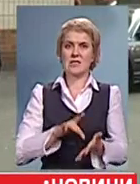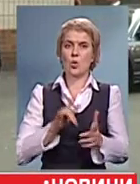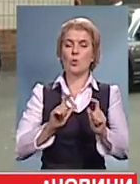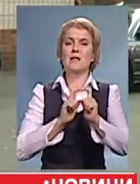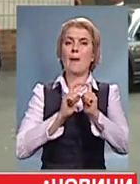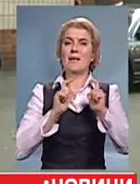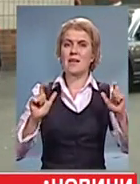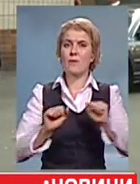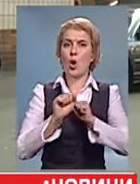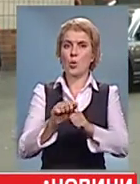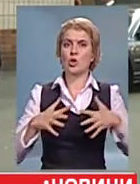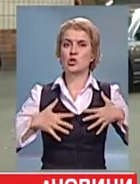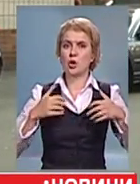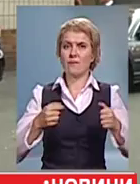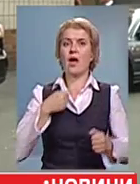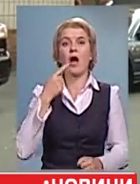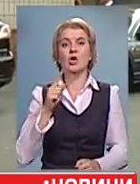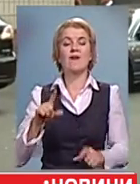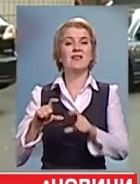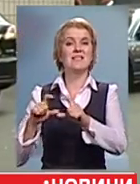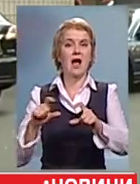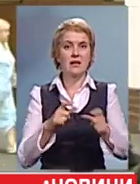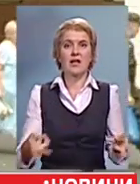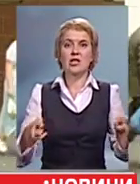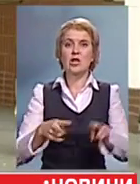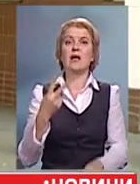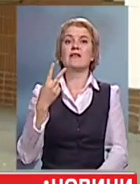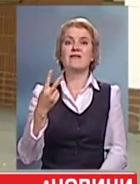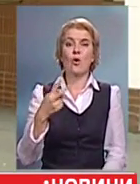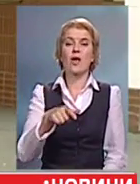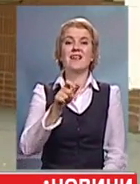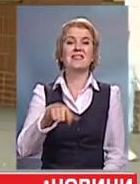додали, що в медзакладах також лишаються двоє цивільних – це журналісти.